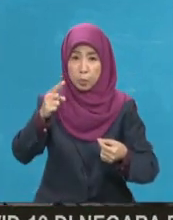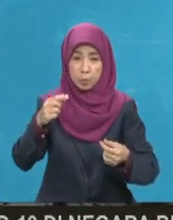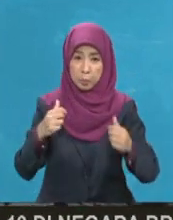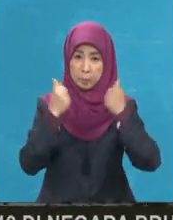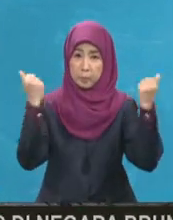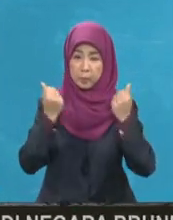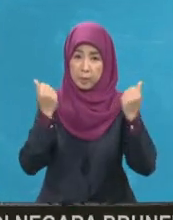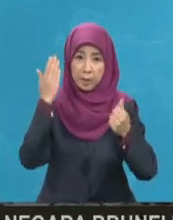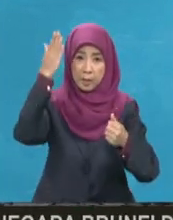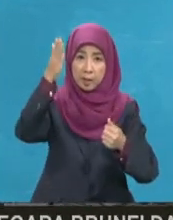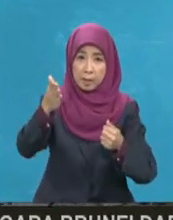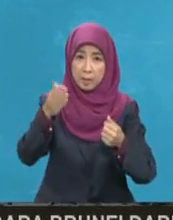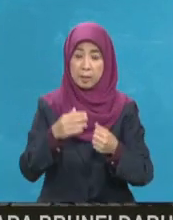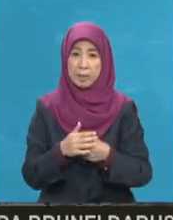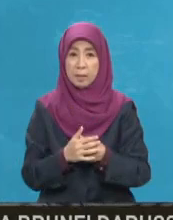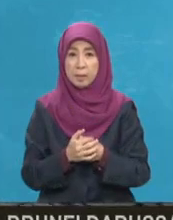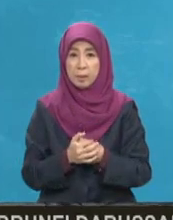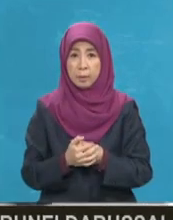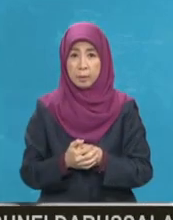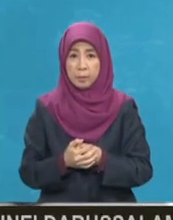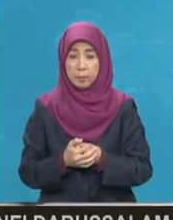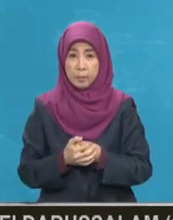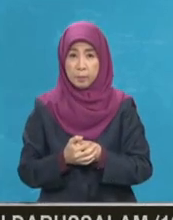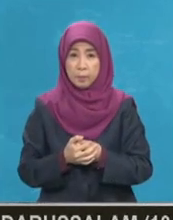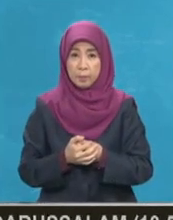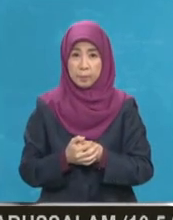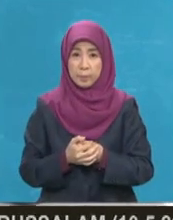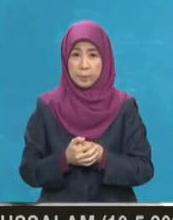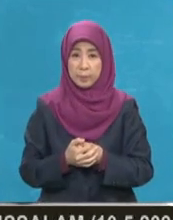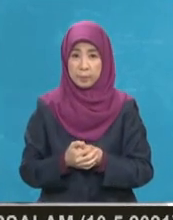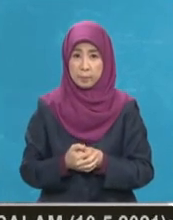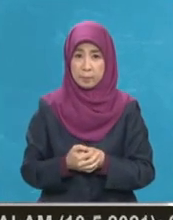hari raya Idul Fitri hai hai